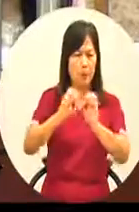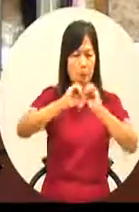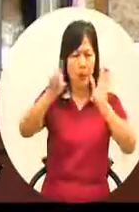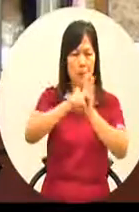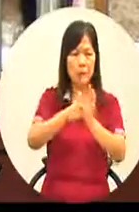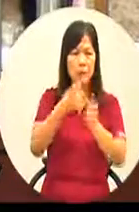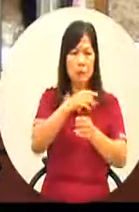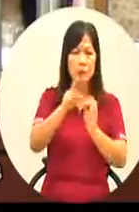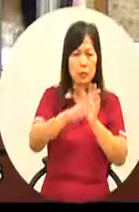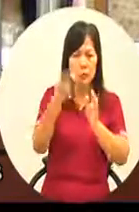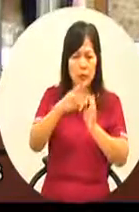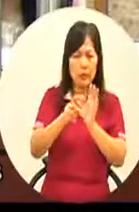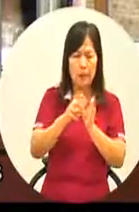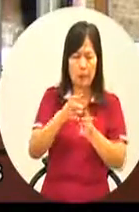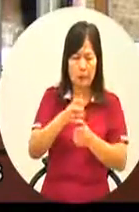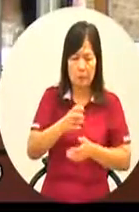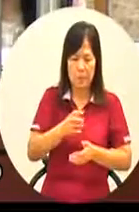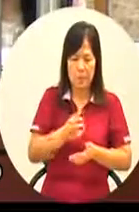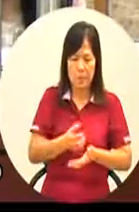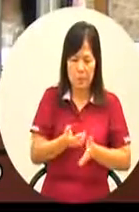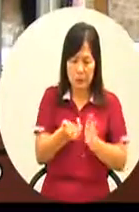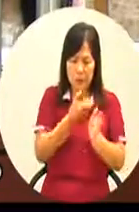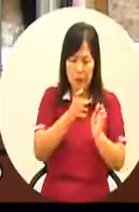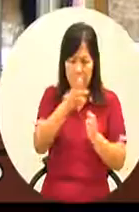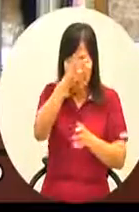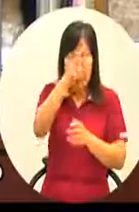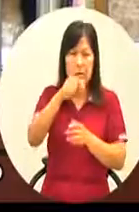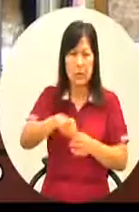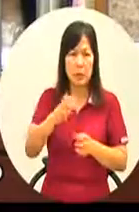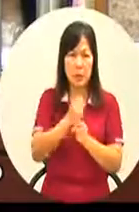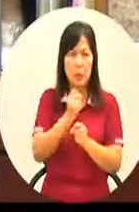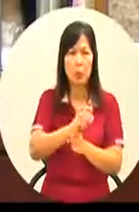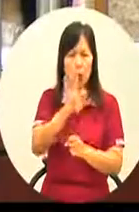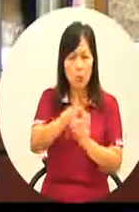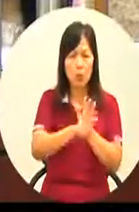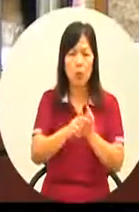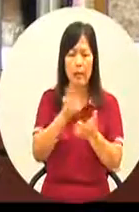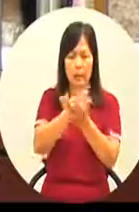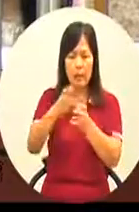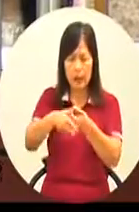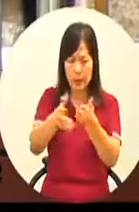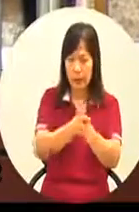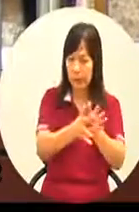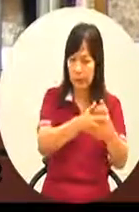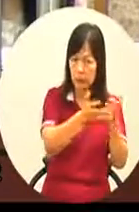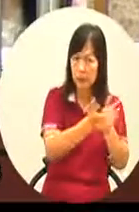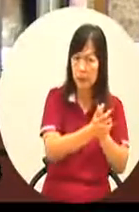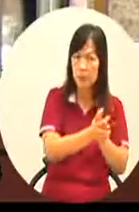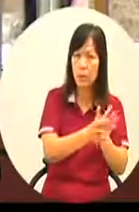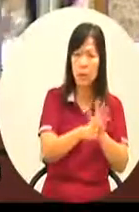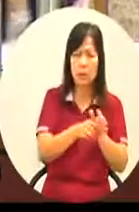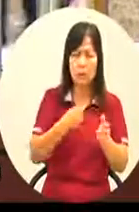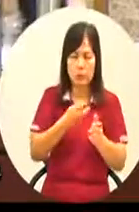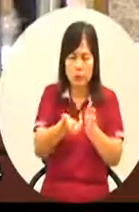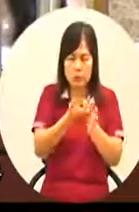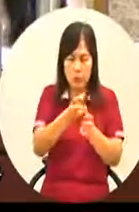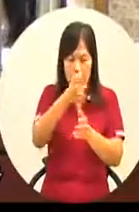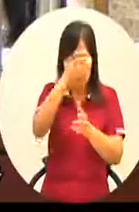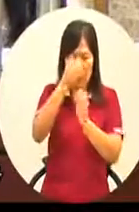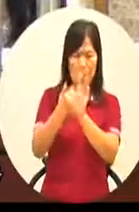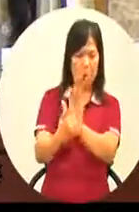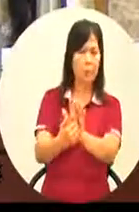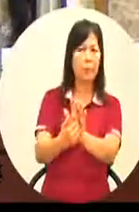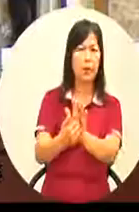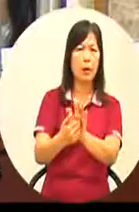他一个预警的效用，好，就是议员你讲安呢，我希望政风单位在机关是站在一个预警、站在一个预防的角